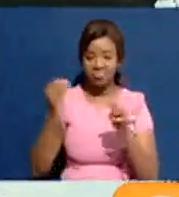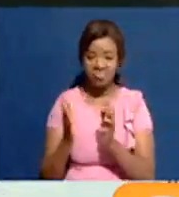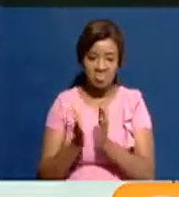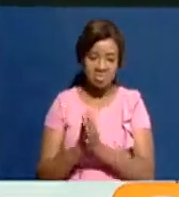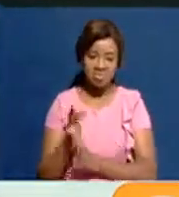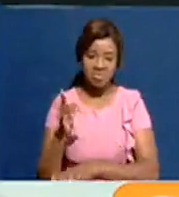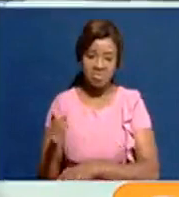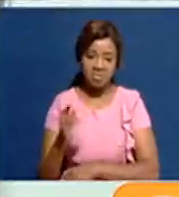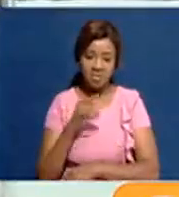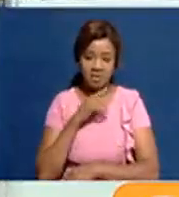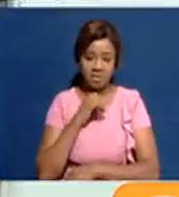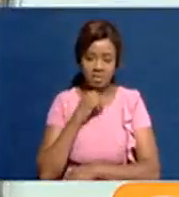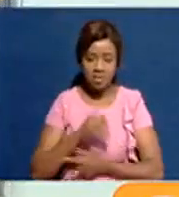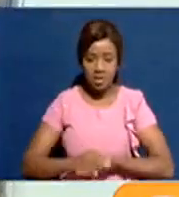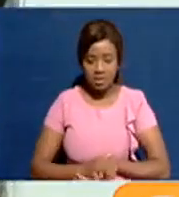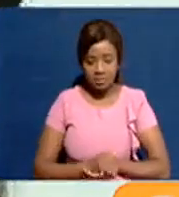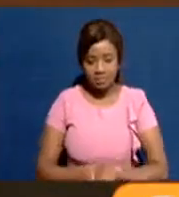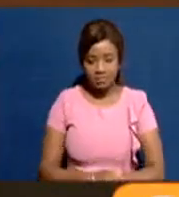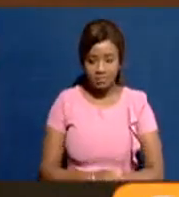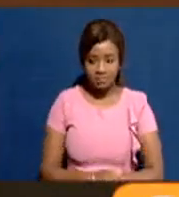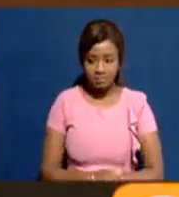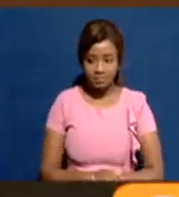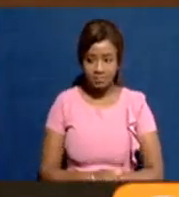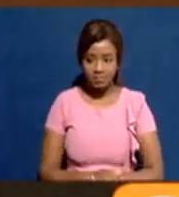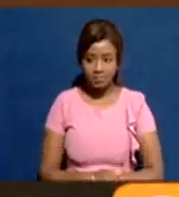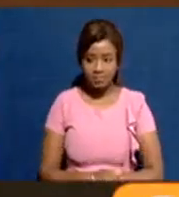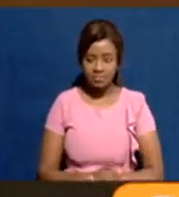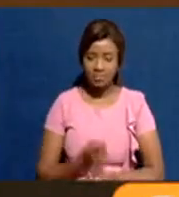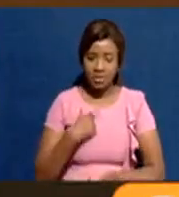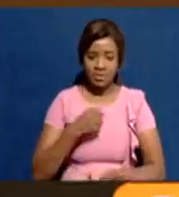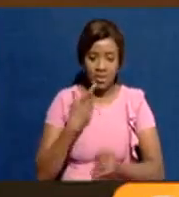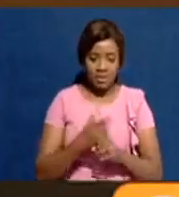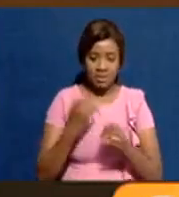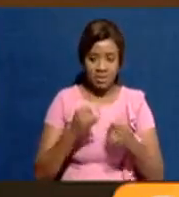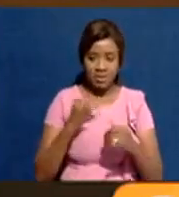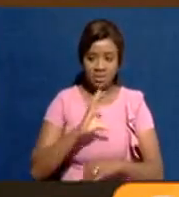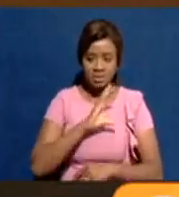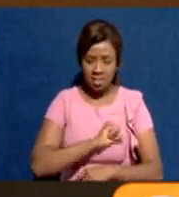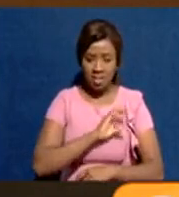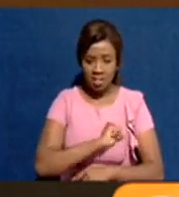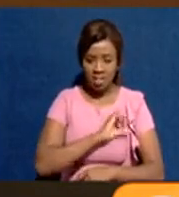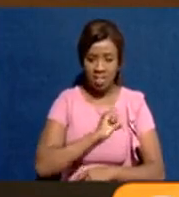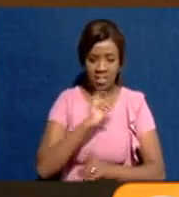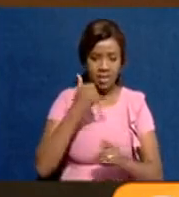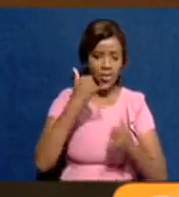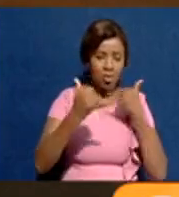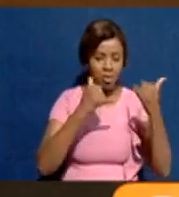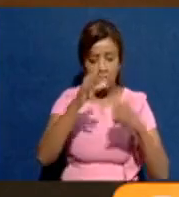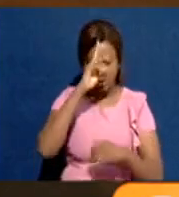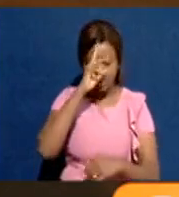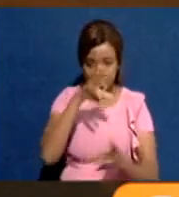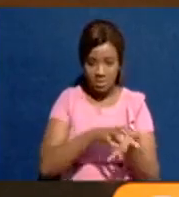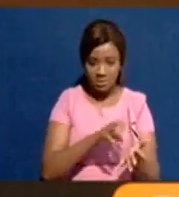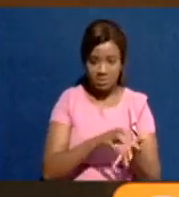lao tayari walikuwa washaondoka na mumewe. Nikajikakamua ndio kupiga sasa simu police